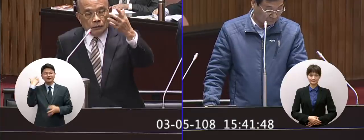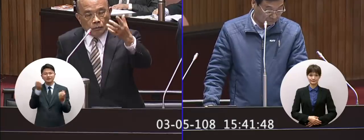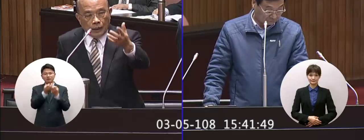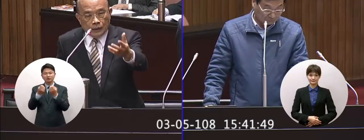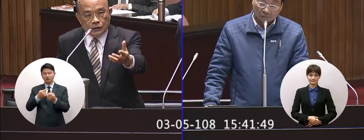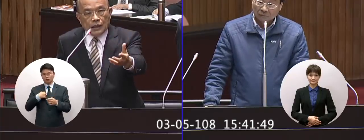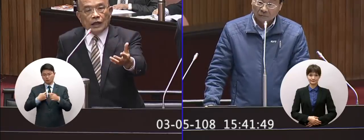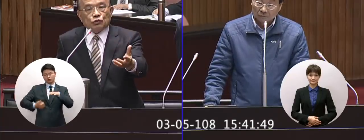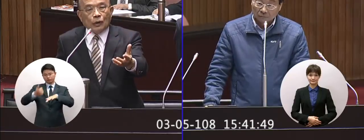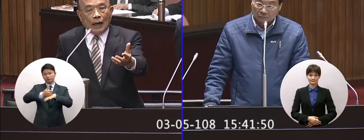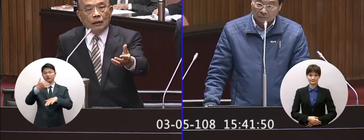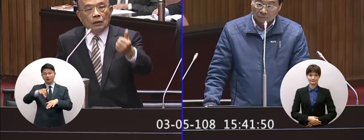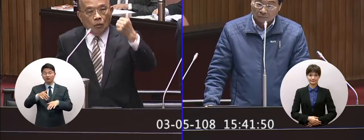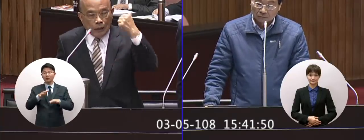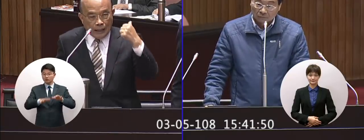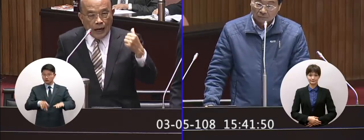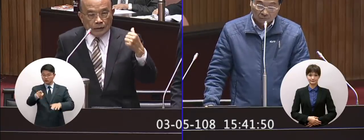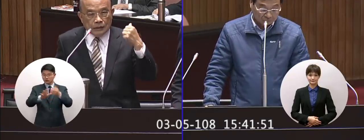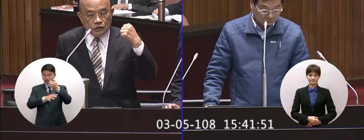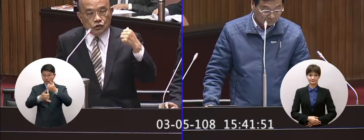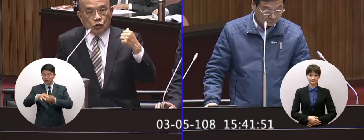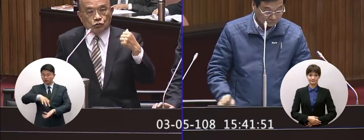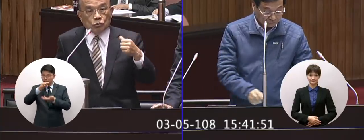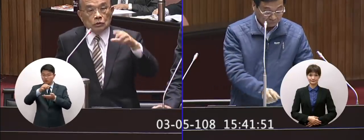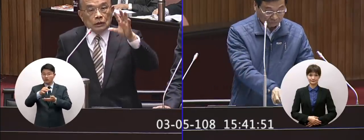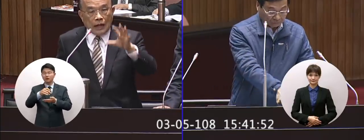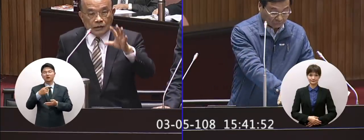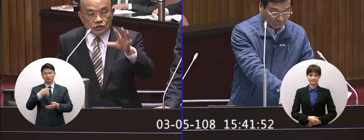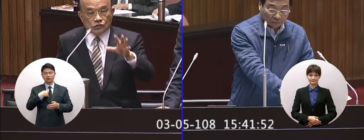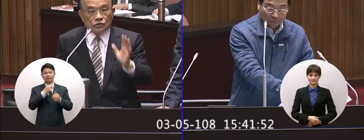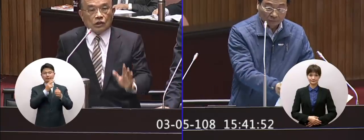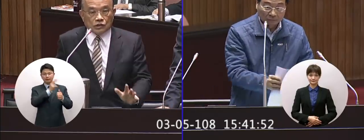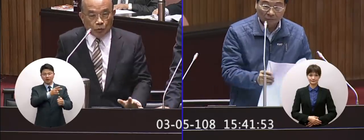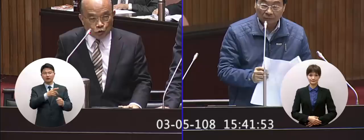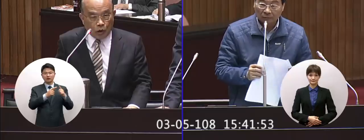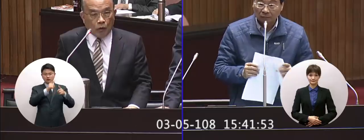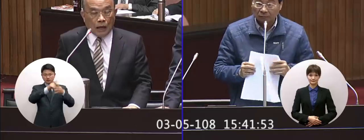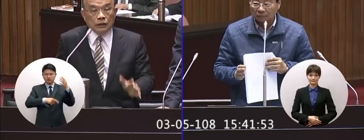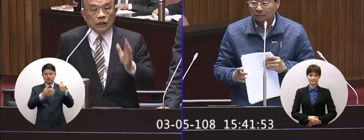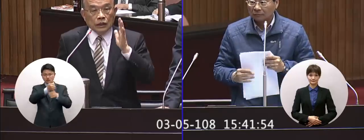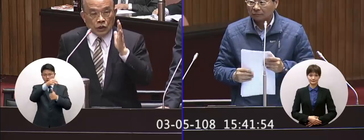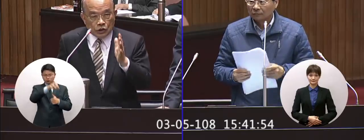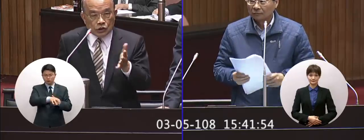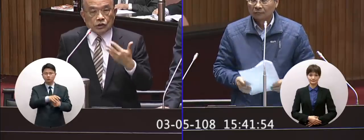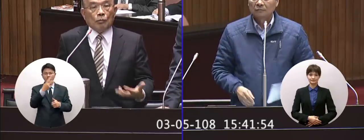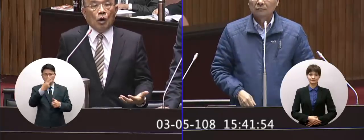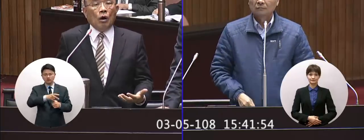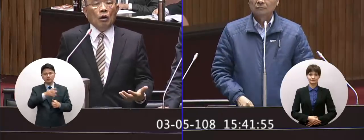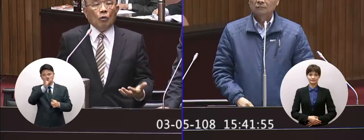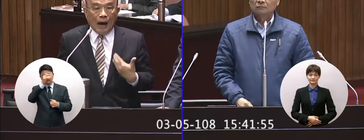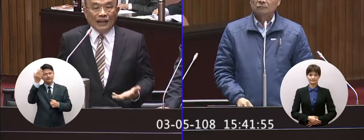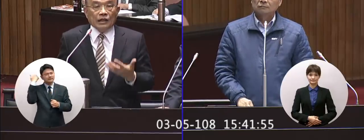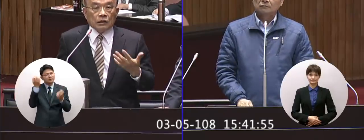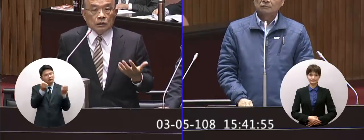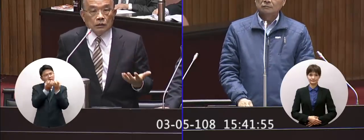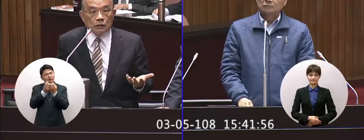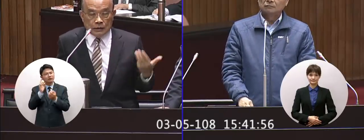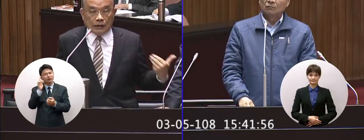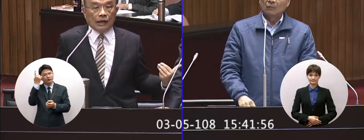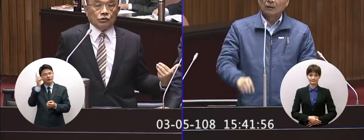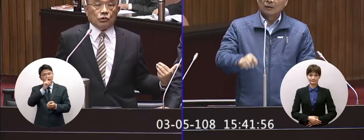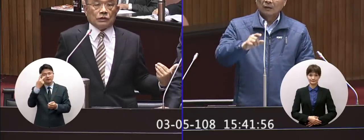那委员今天点出来，我来让人事总处当时是个什么状况，依据什么法